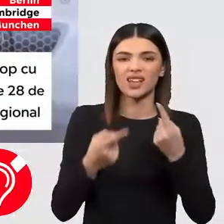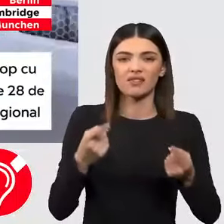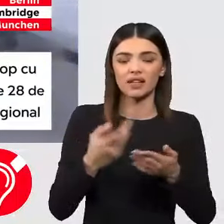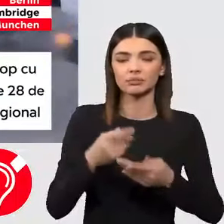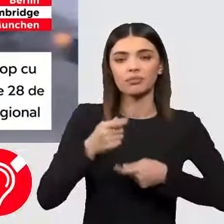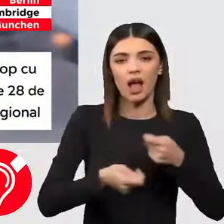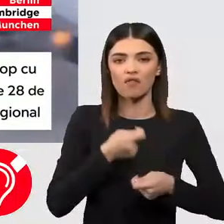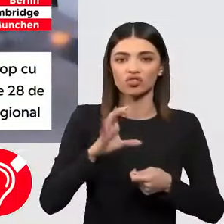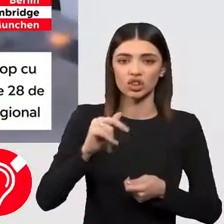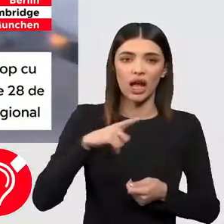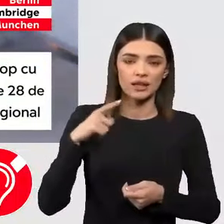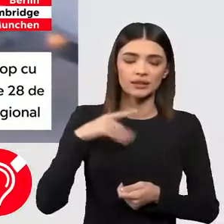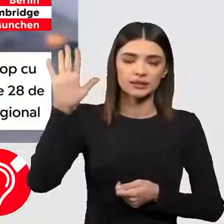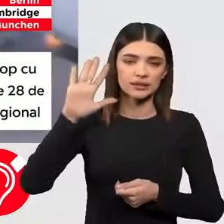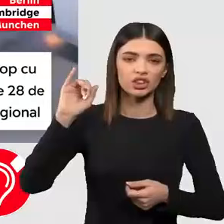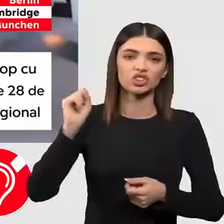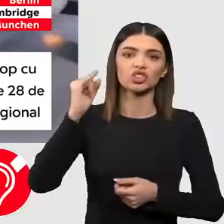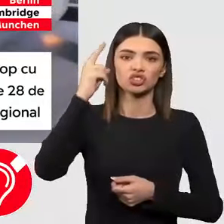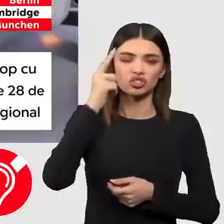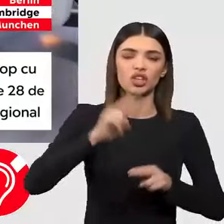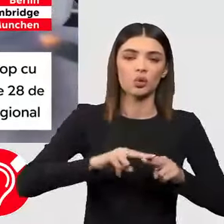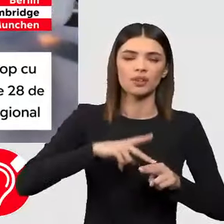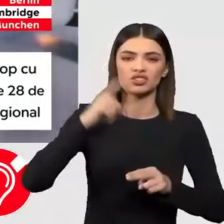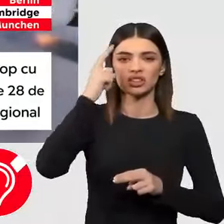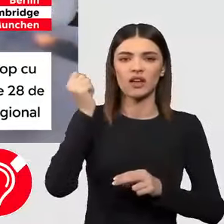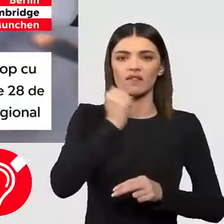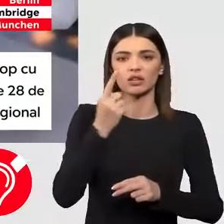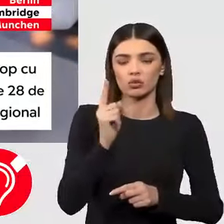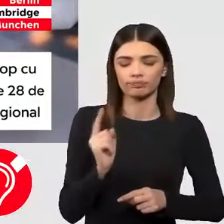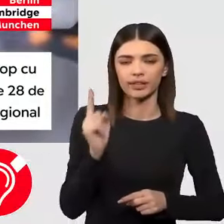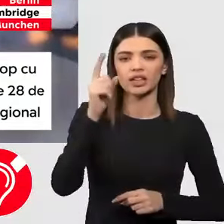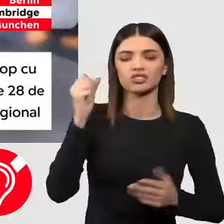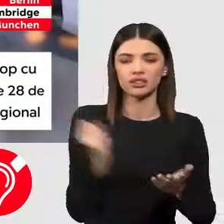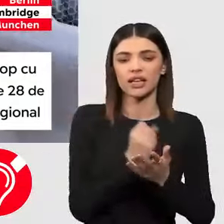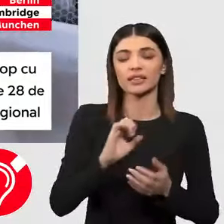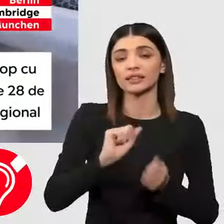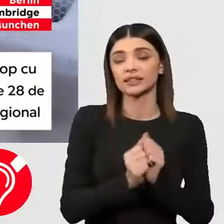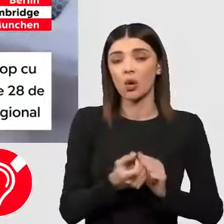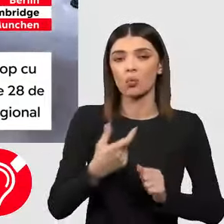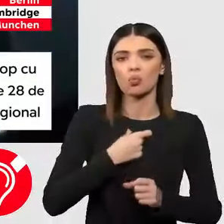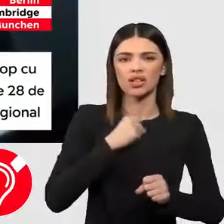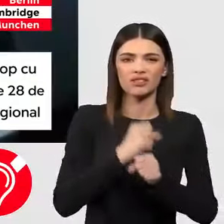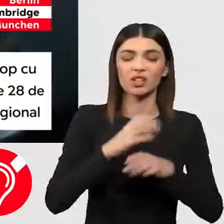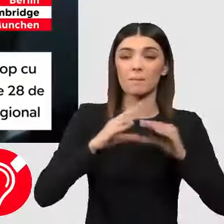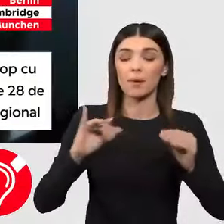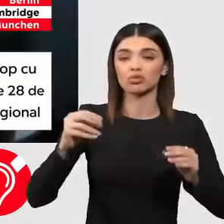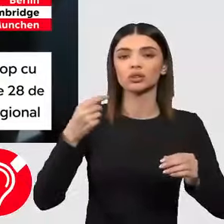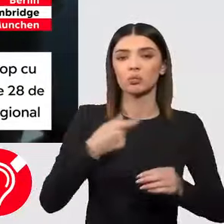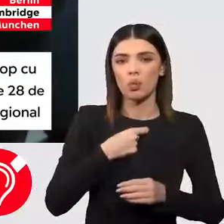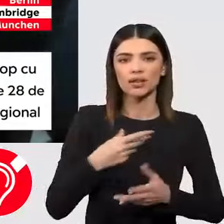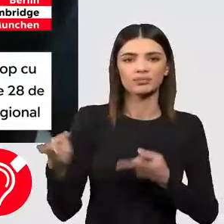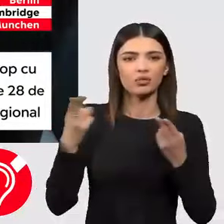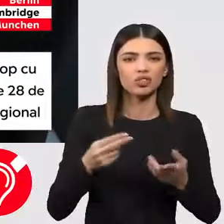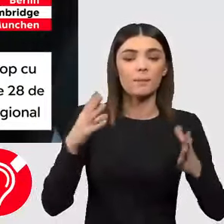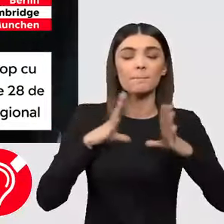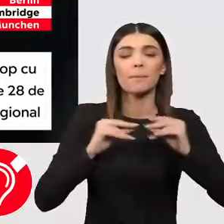altor business-uri din domeniu care sunt deja la un alt nivel, la o altă dimensiune sau cu alte posibilități de finanțare, pentru că